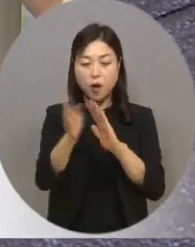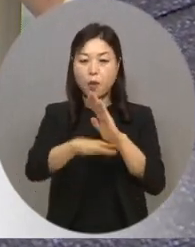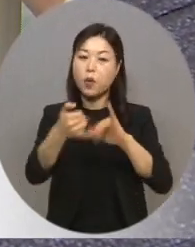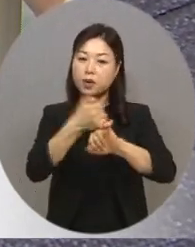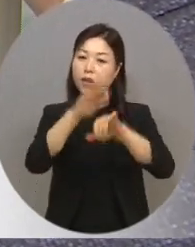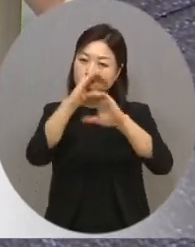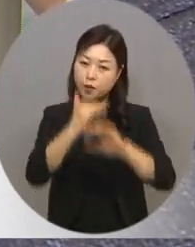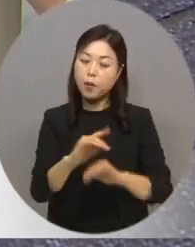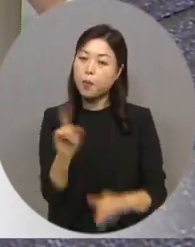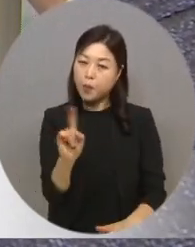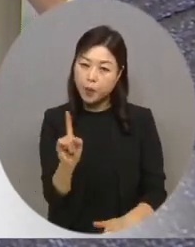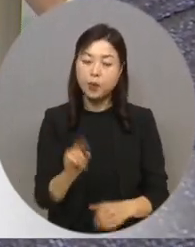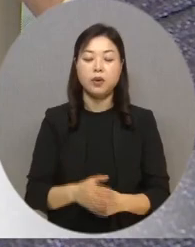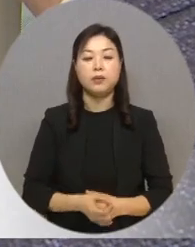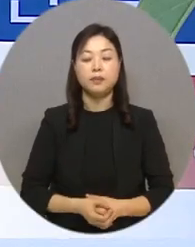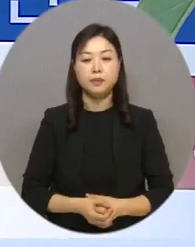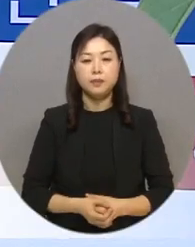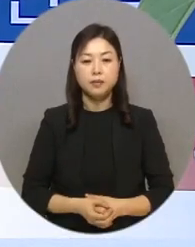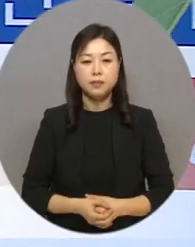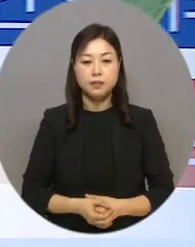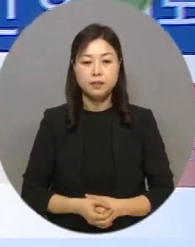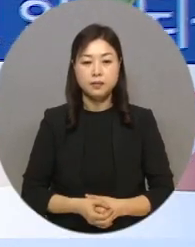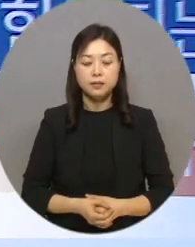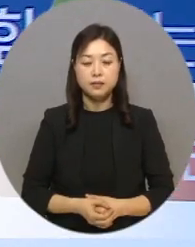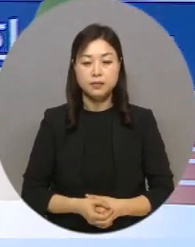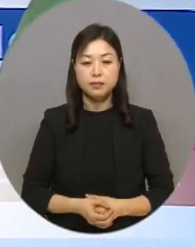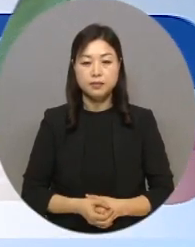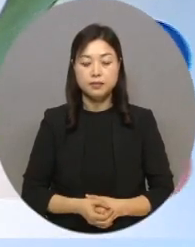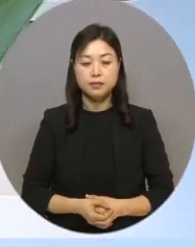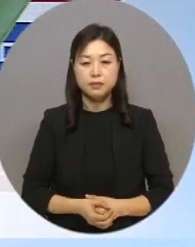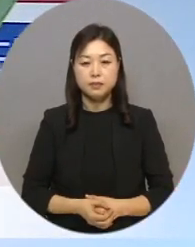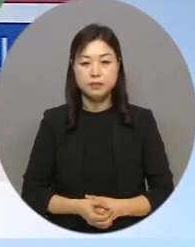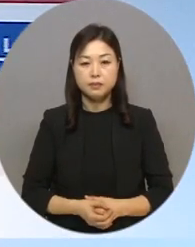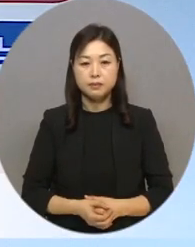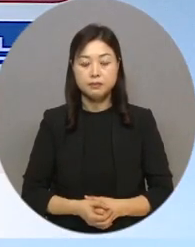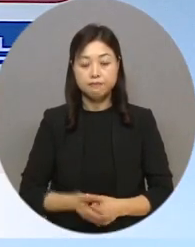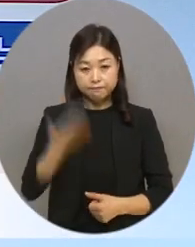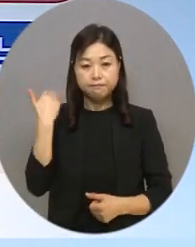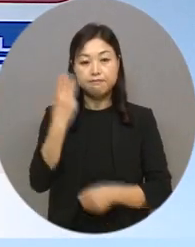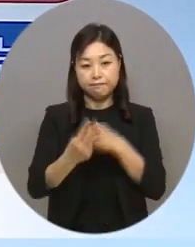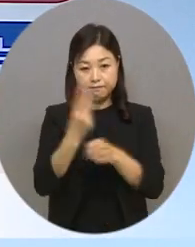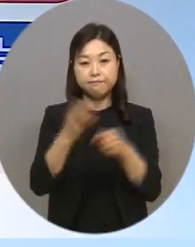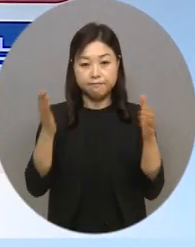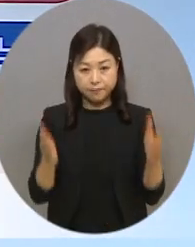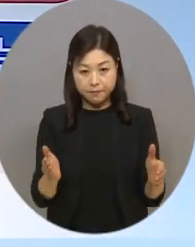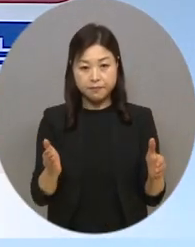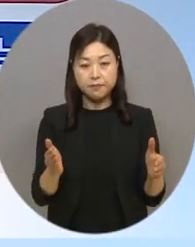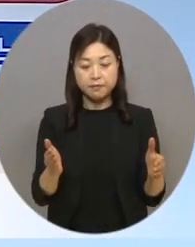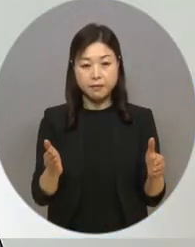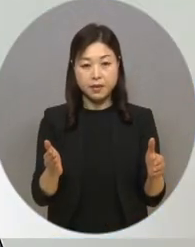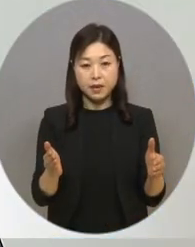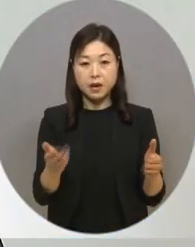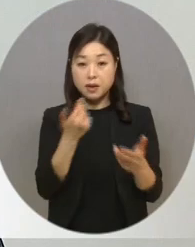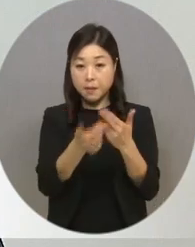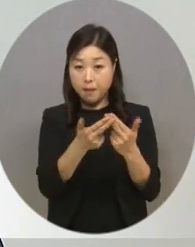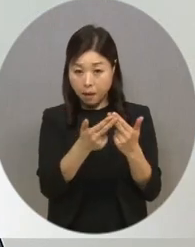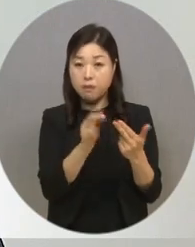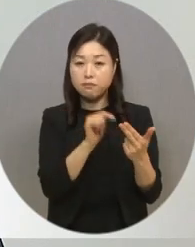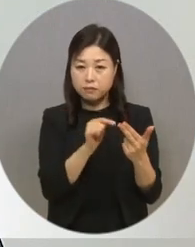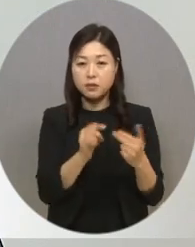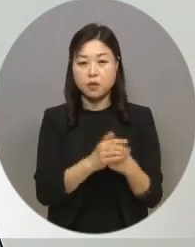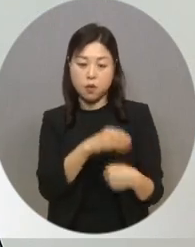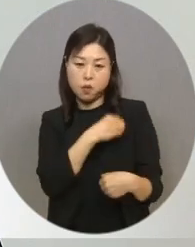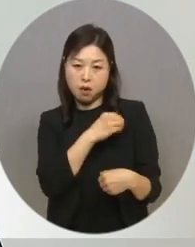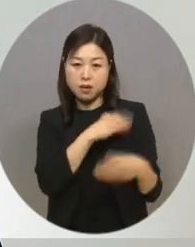공약이 어떻게 되는지 궁금합니다. 지난 3년에 우리 협회는 회원기관의 참여와